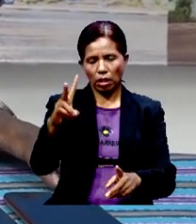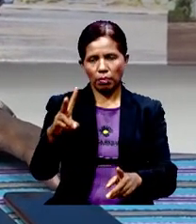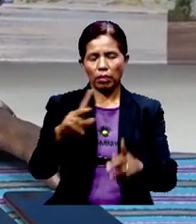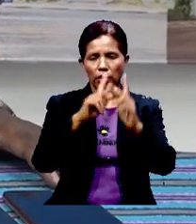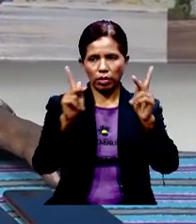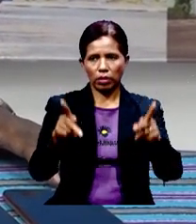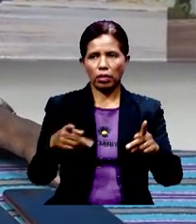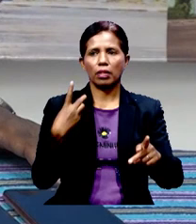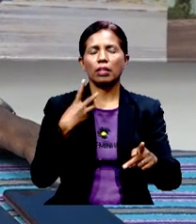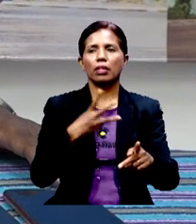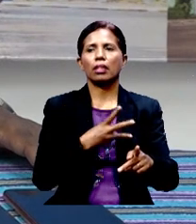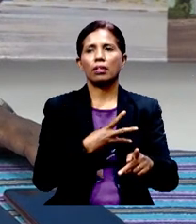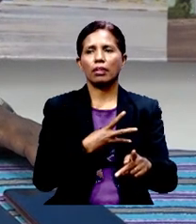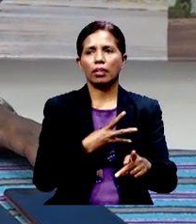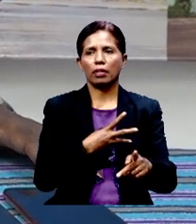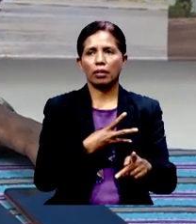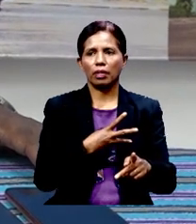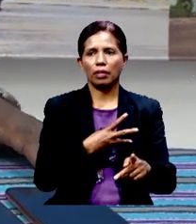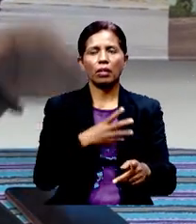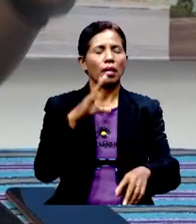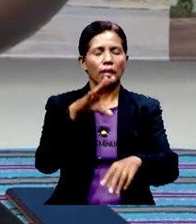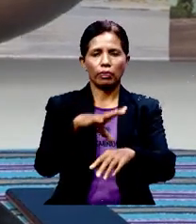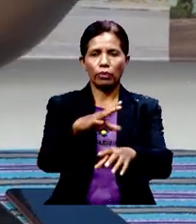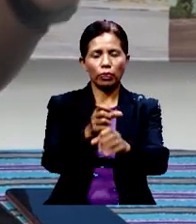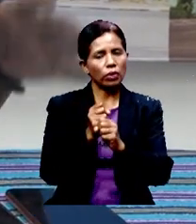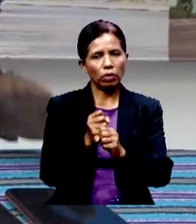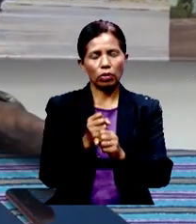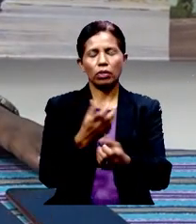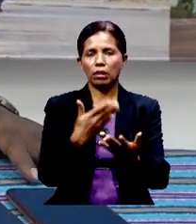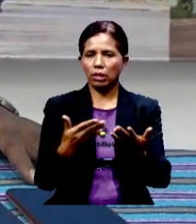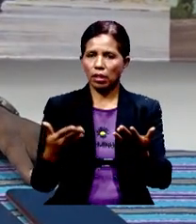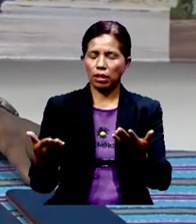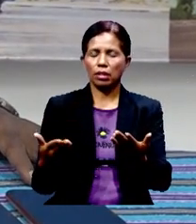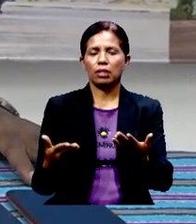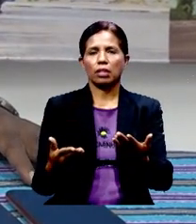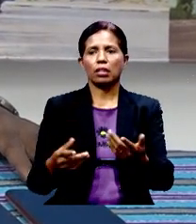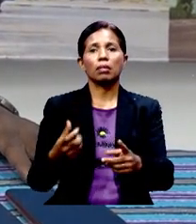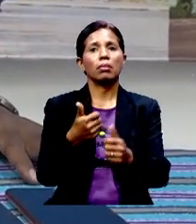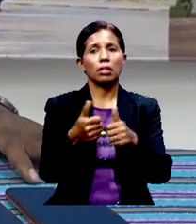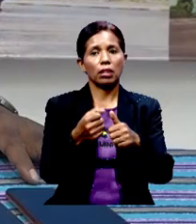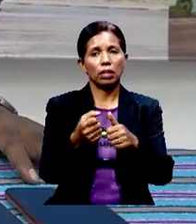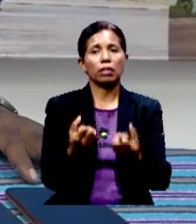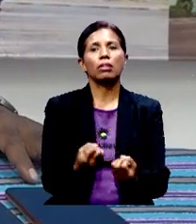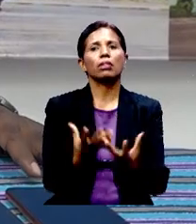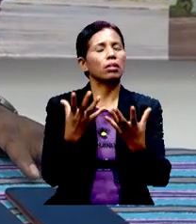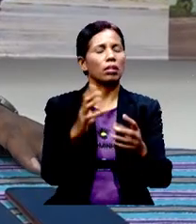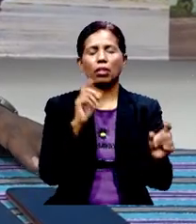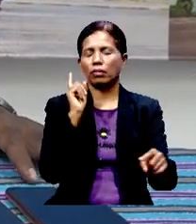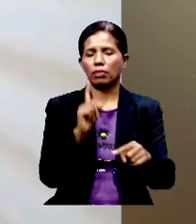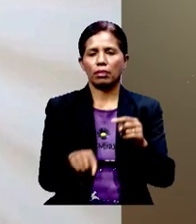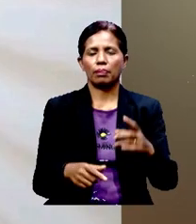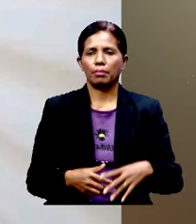umpoti ita si halo. Ita si prende hutu parik sira pansa san sira iha belo zalaran para ma pugit sininya itu si prende